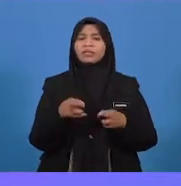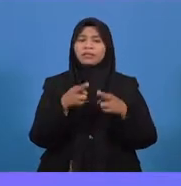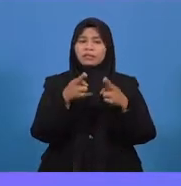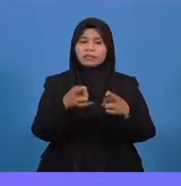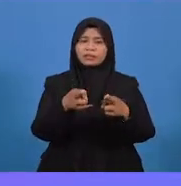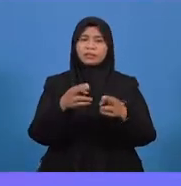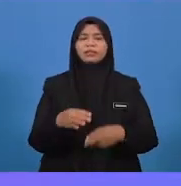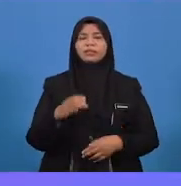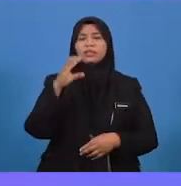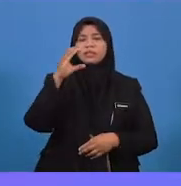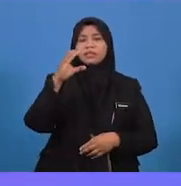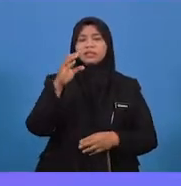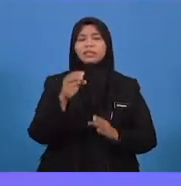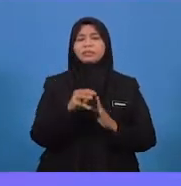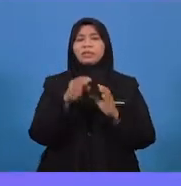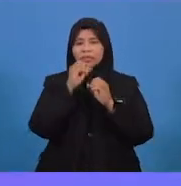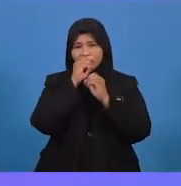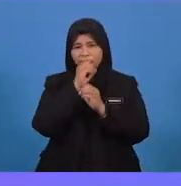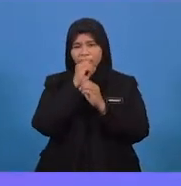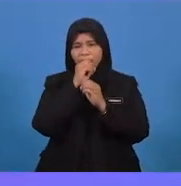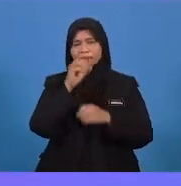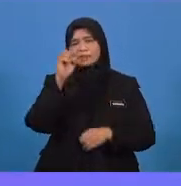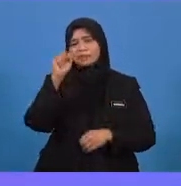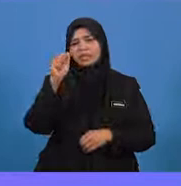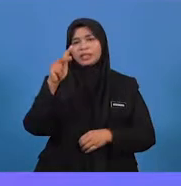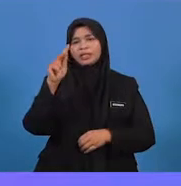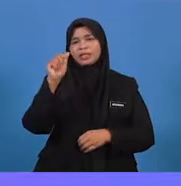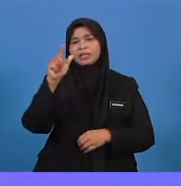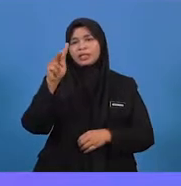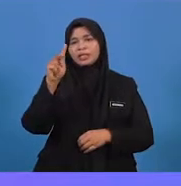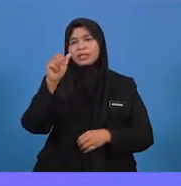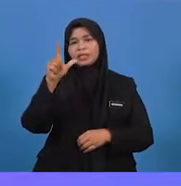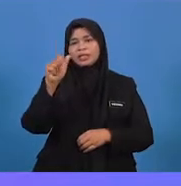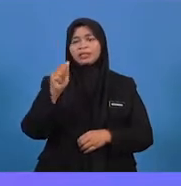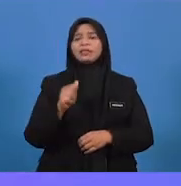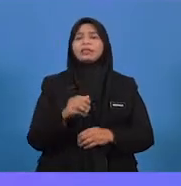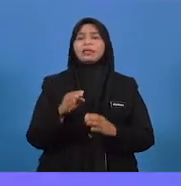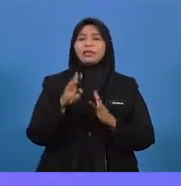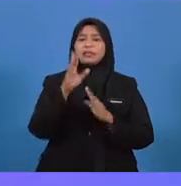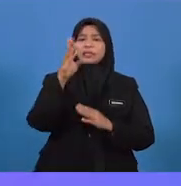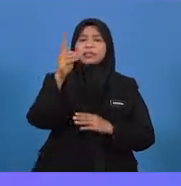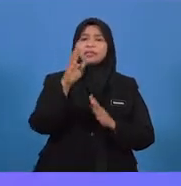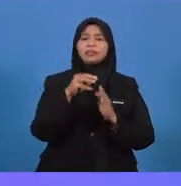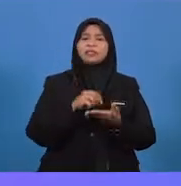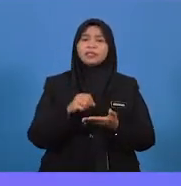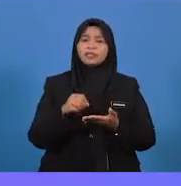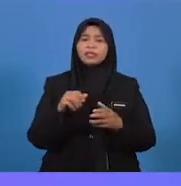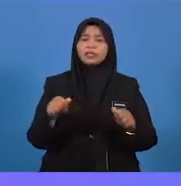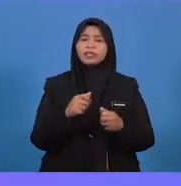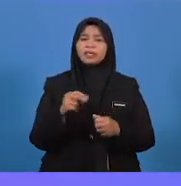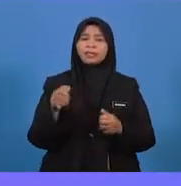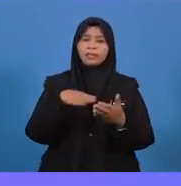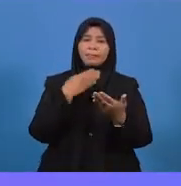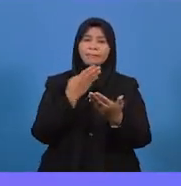rezeki. C. Meniup sangkakala. D. Mencatat amalan